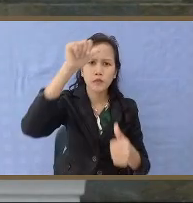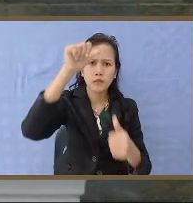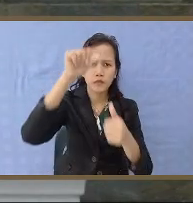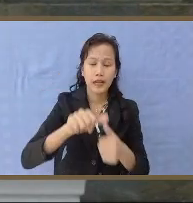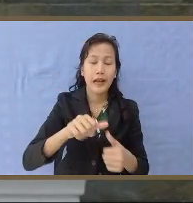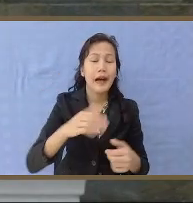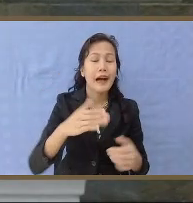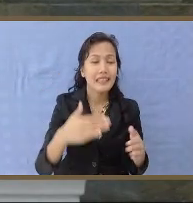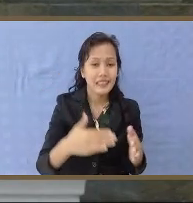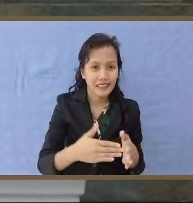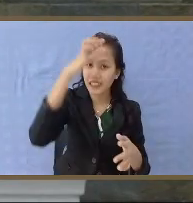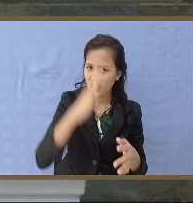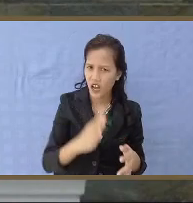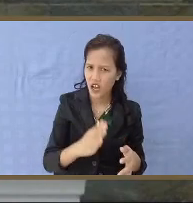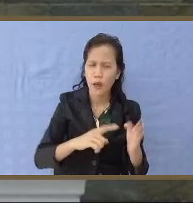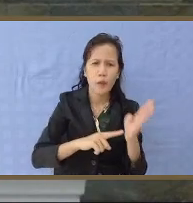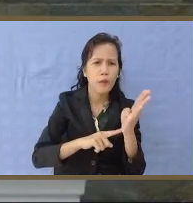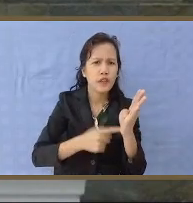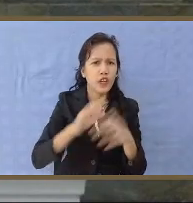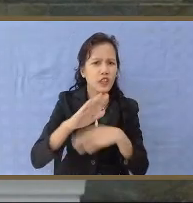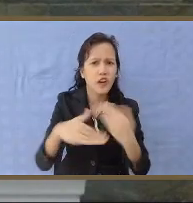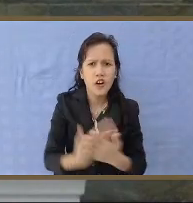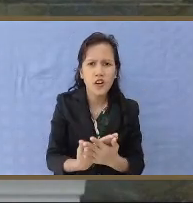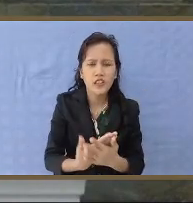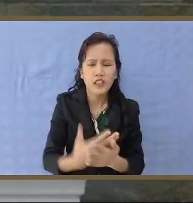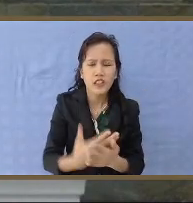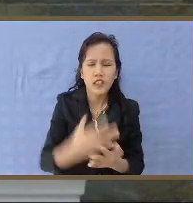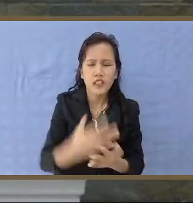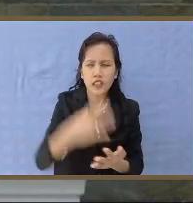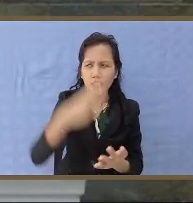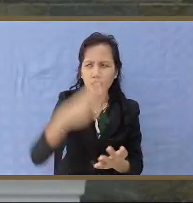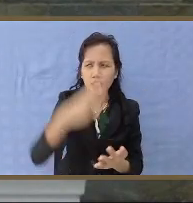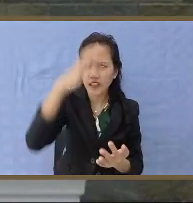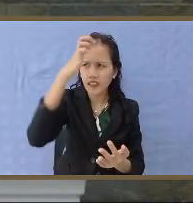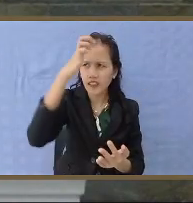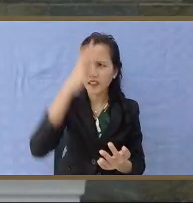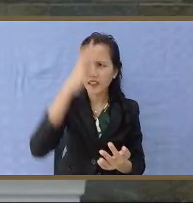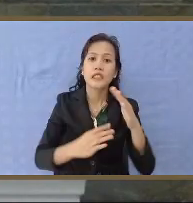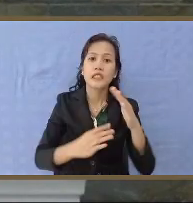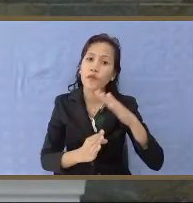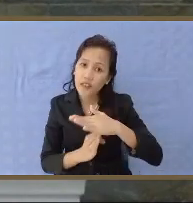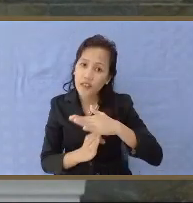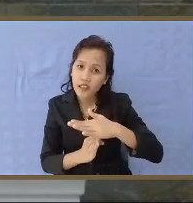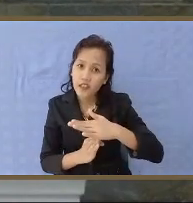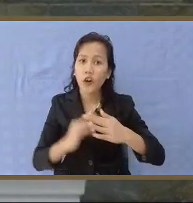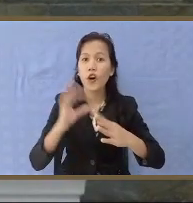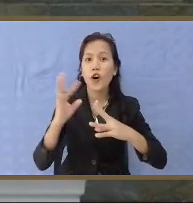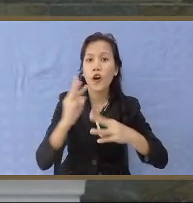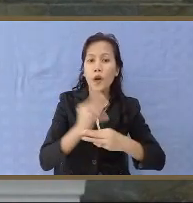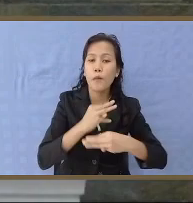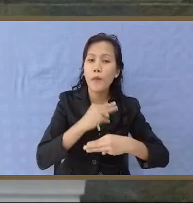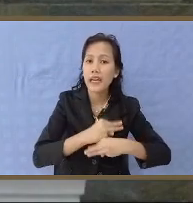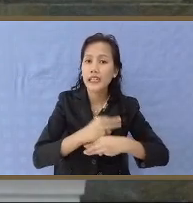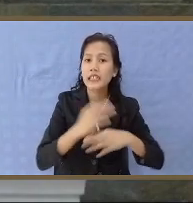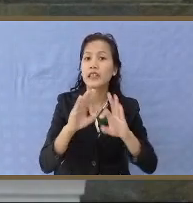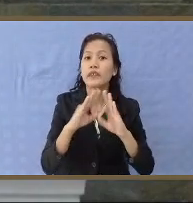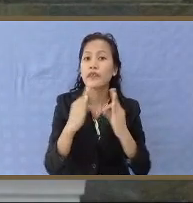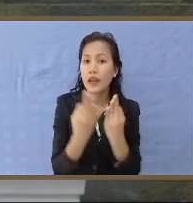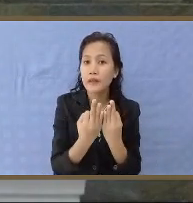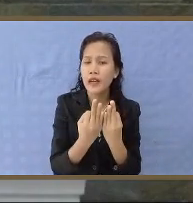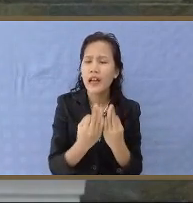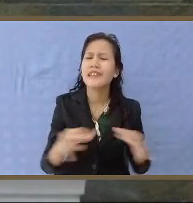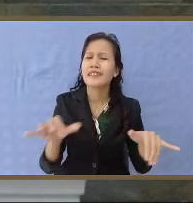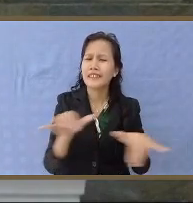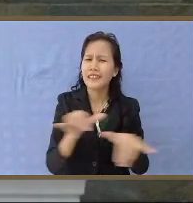lahat. Ang Diyos ang nagtatag ng pamilya. Wala na pong iba. Okay? So it is also God who gives us